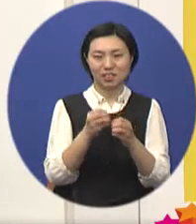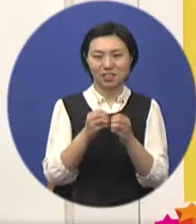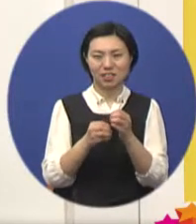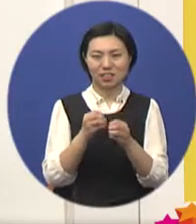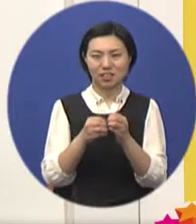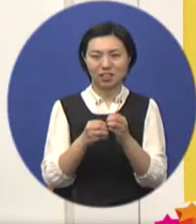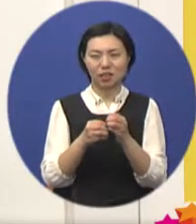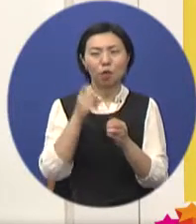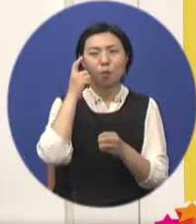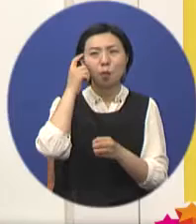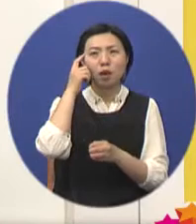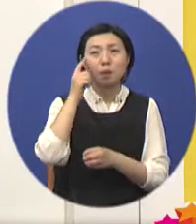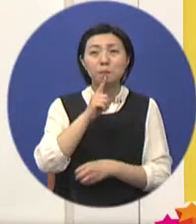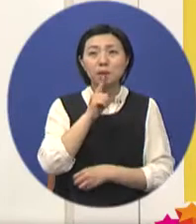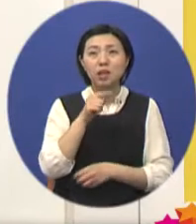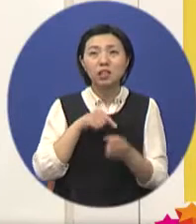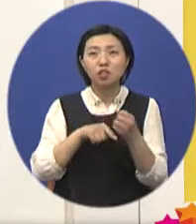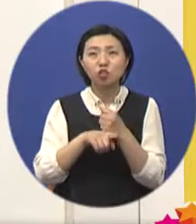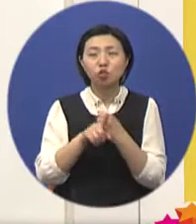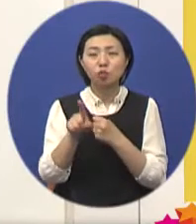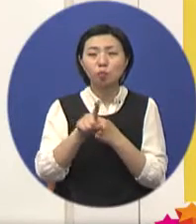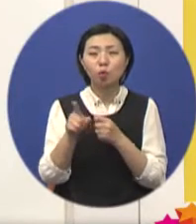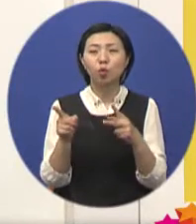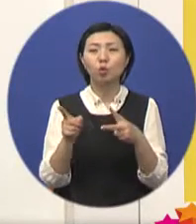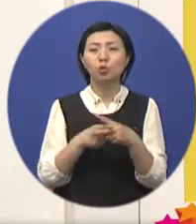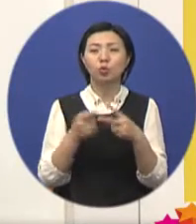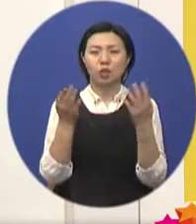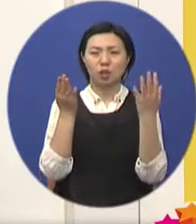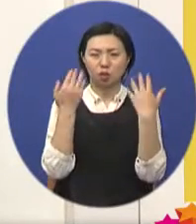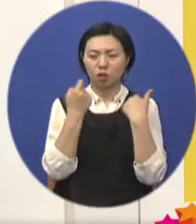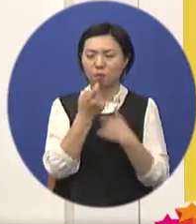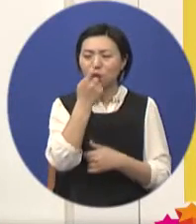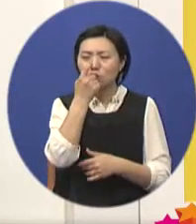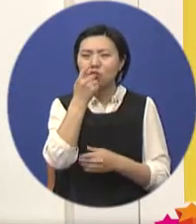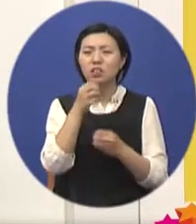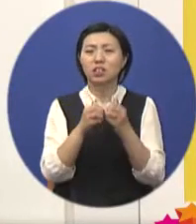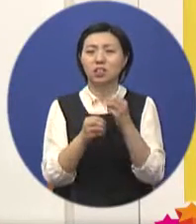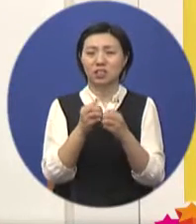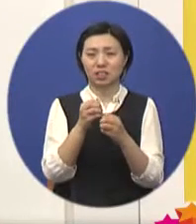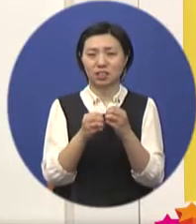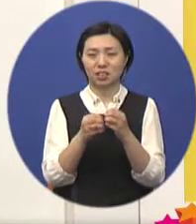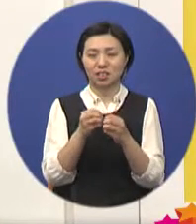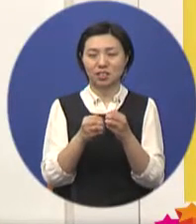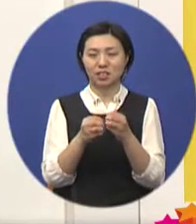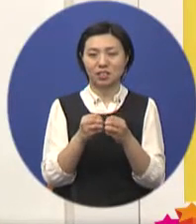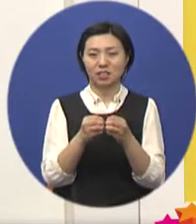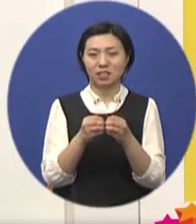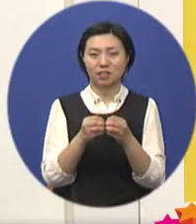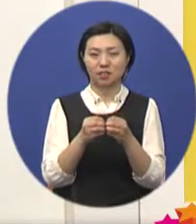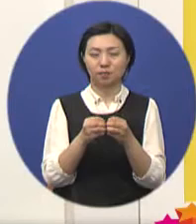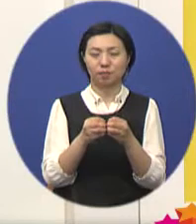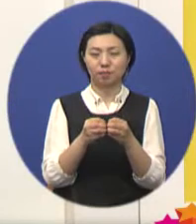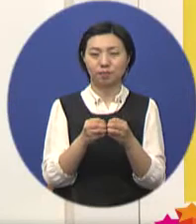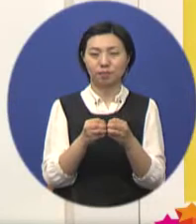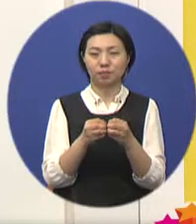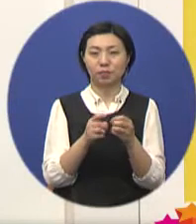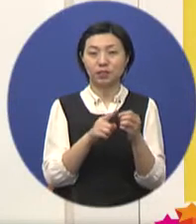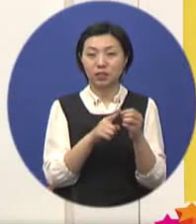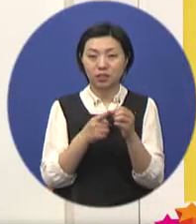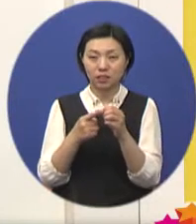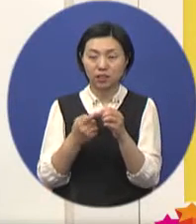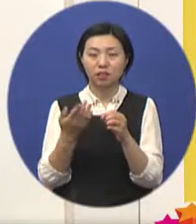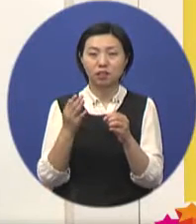왜 울려 하면은 네. 초등학교 때 배운 시거든요. 예. 근데 저번 주에 뭐